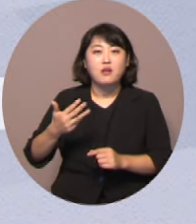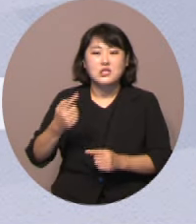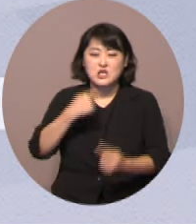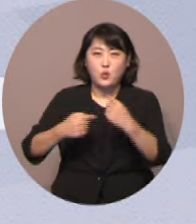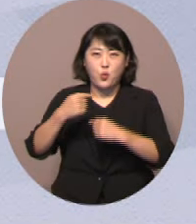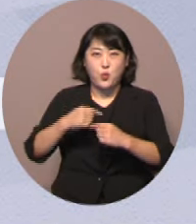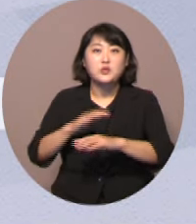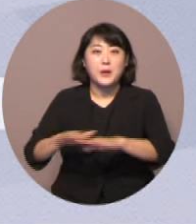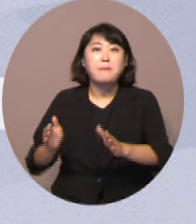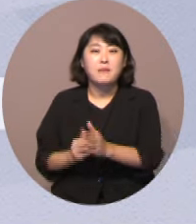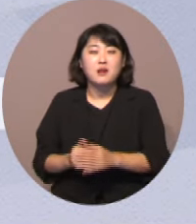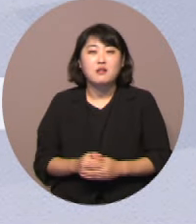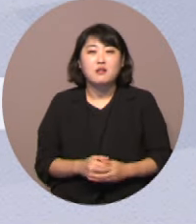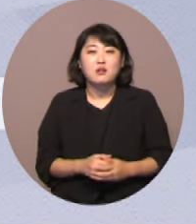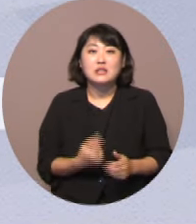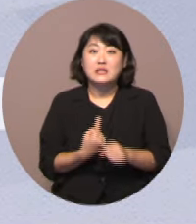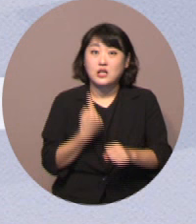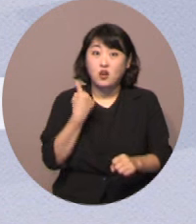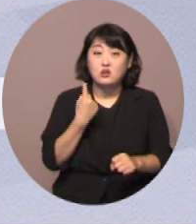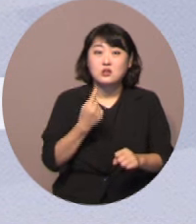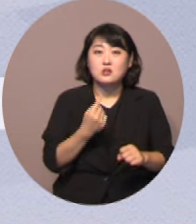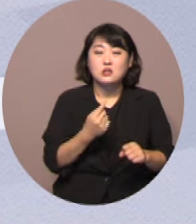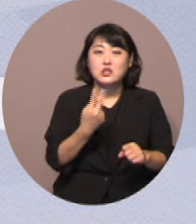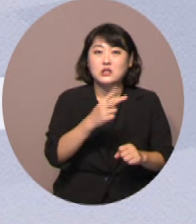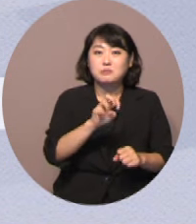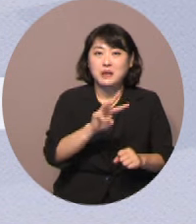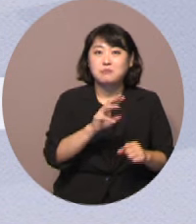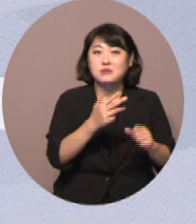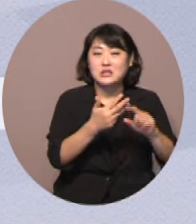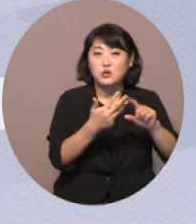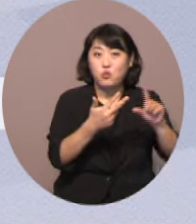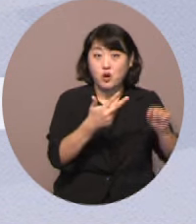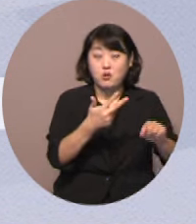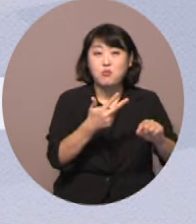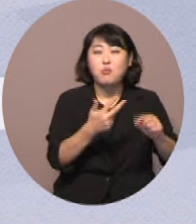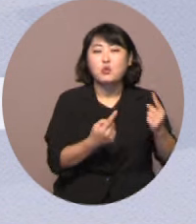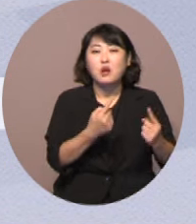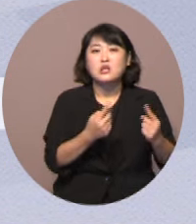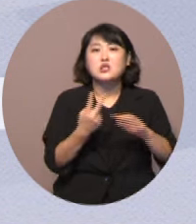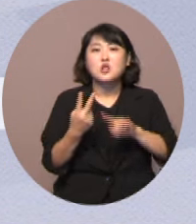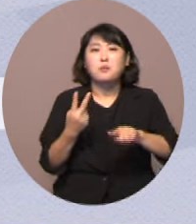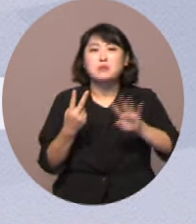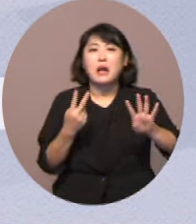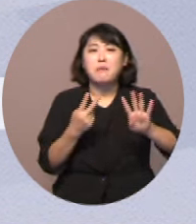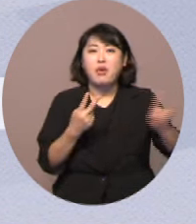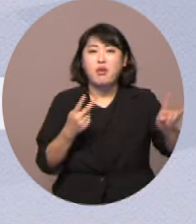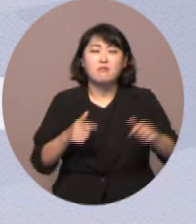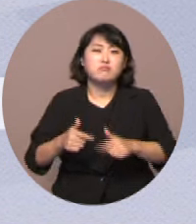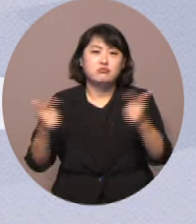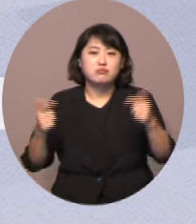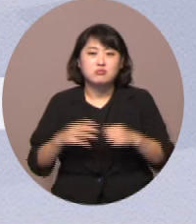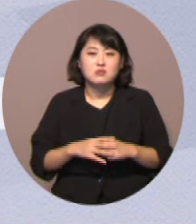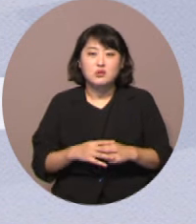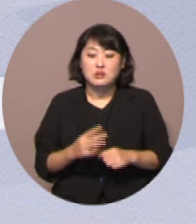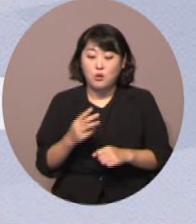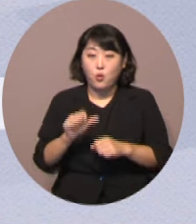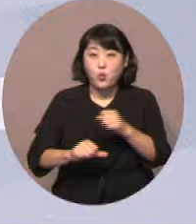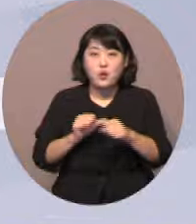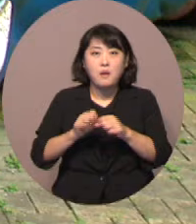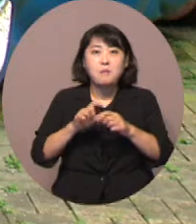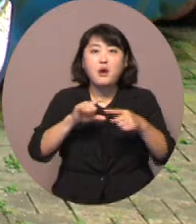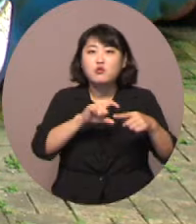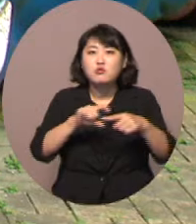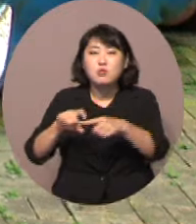신고를 처리했는데 지난해 같은 달보다 2.4배 늘었고 최근 5년 평균보다 세배 가량